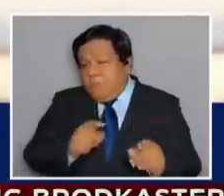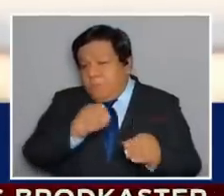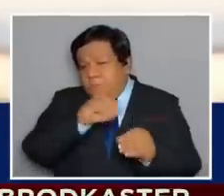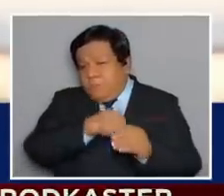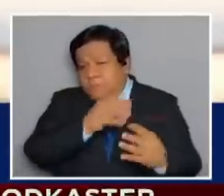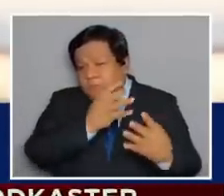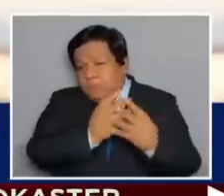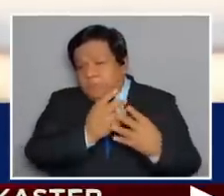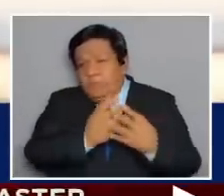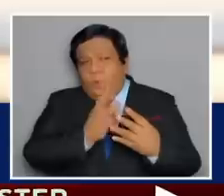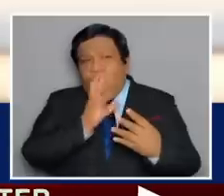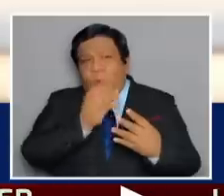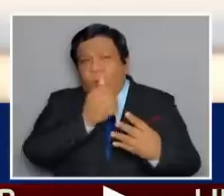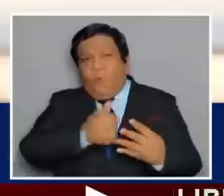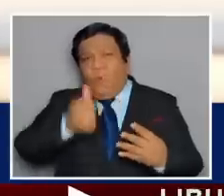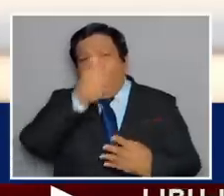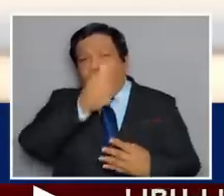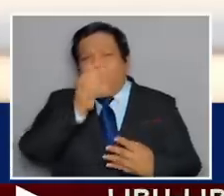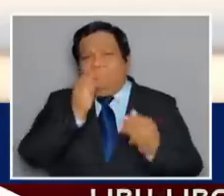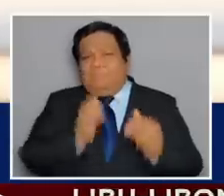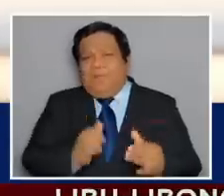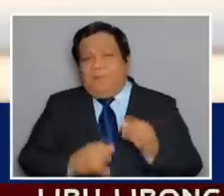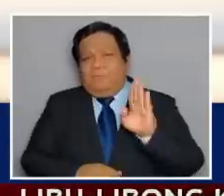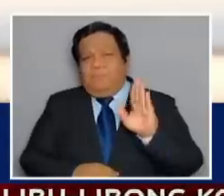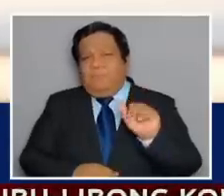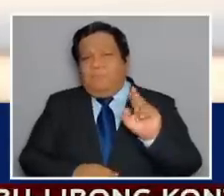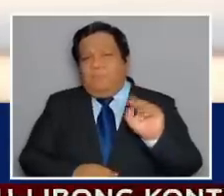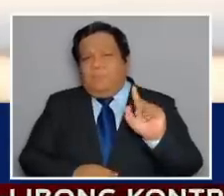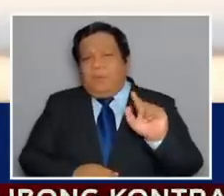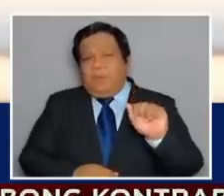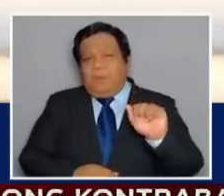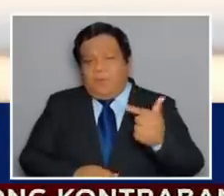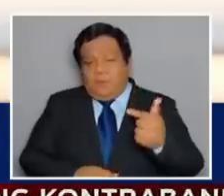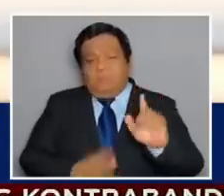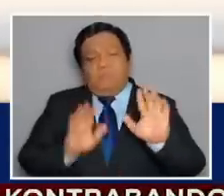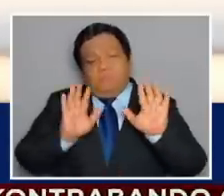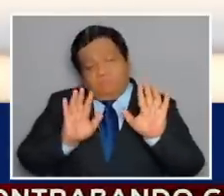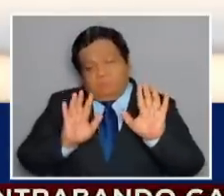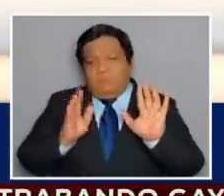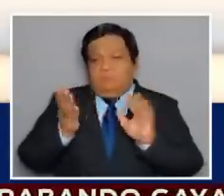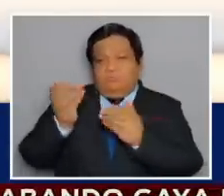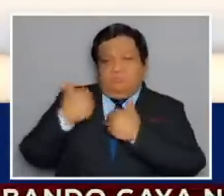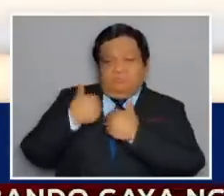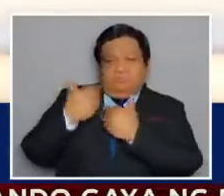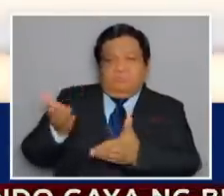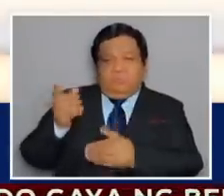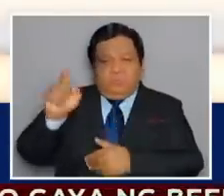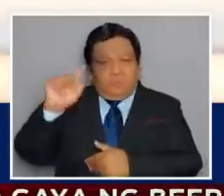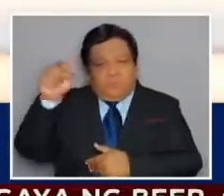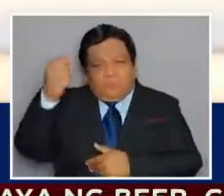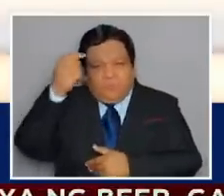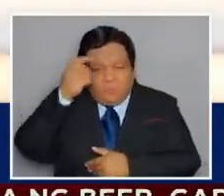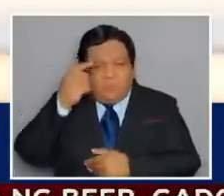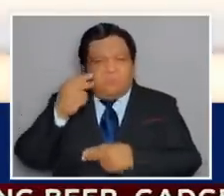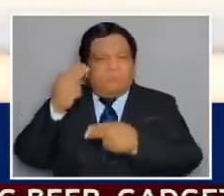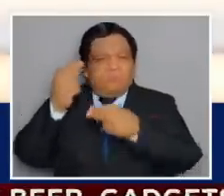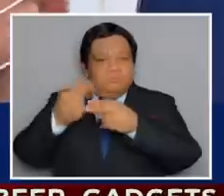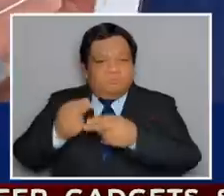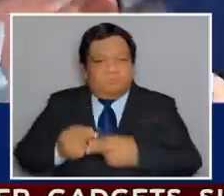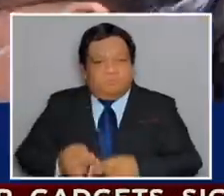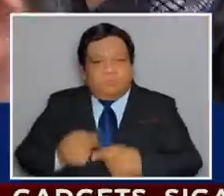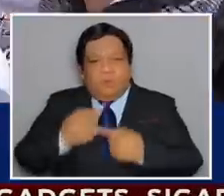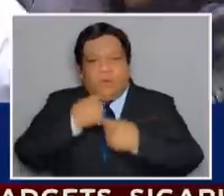Gerald Bantag. But as I said, hahayaan po natin ang otoridad na magbanggit ng mga pangalan na kinakailangan sa darating na mga